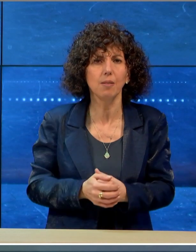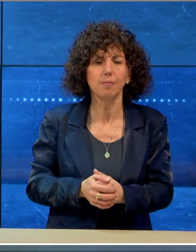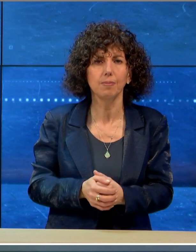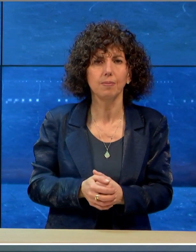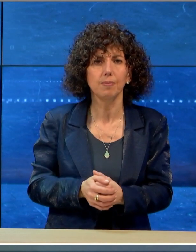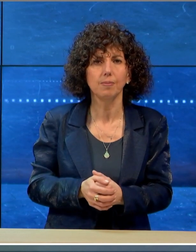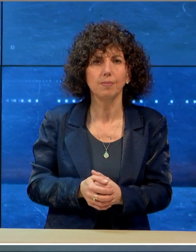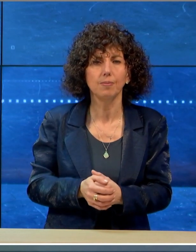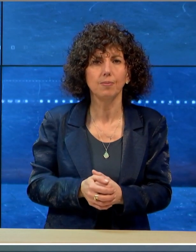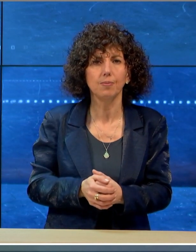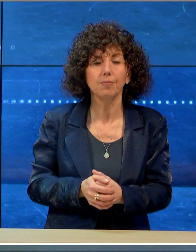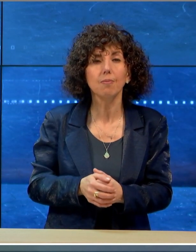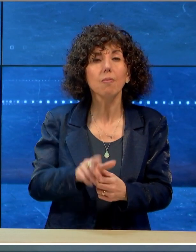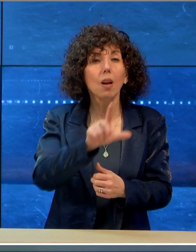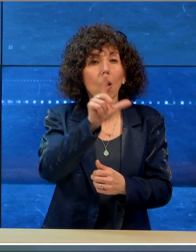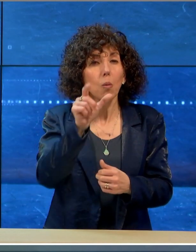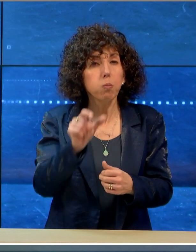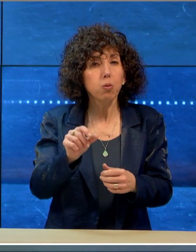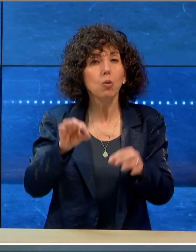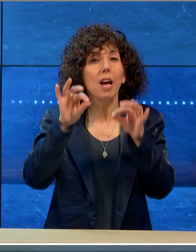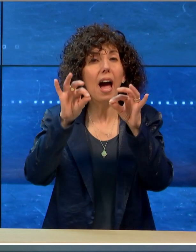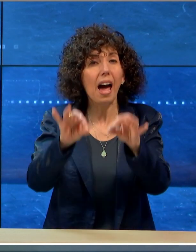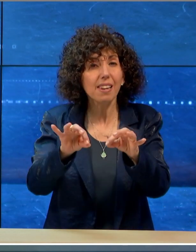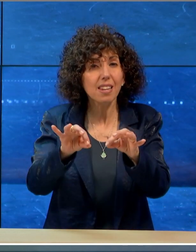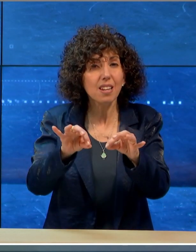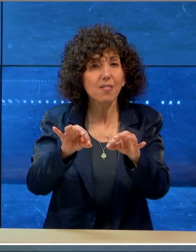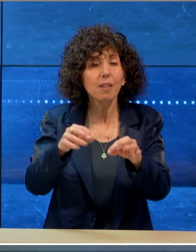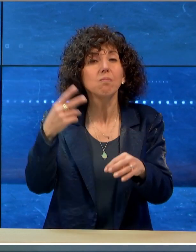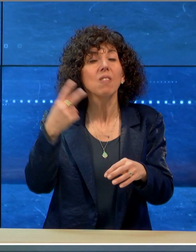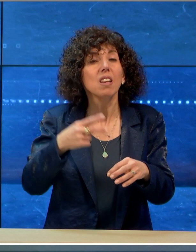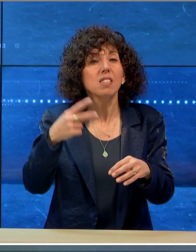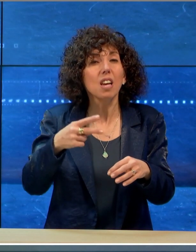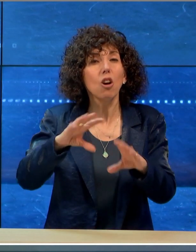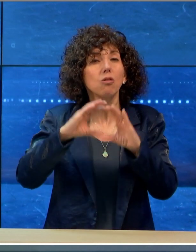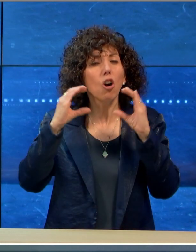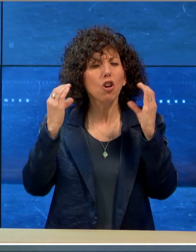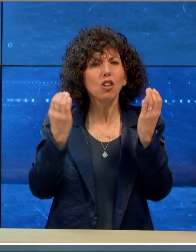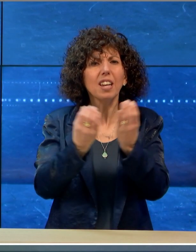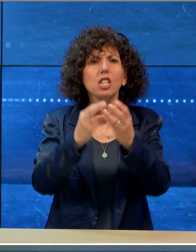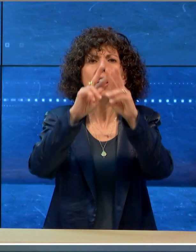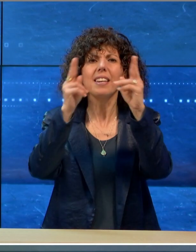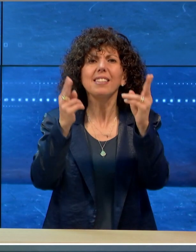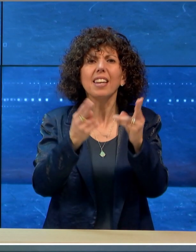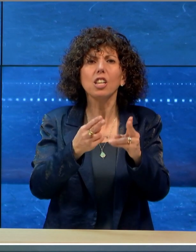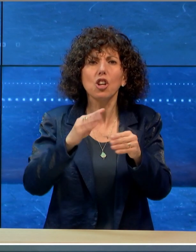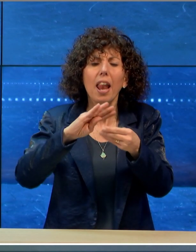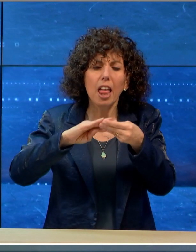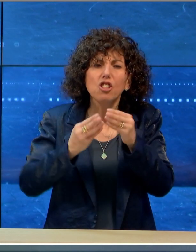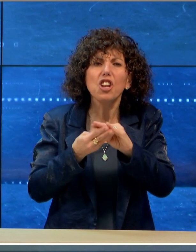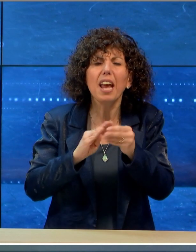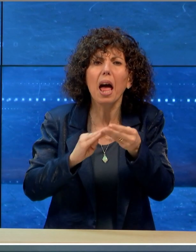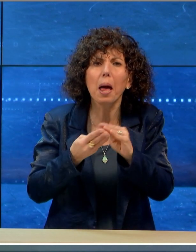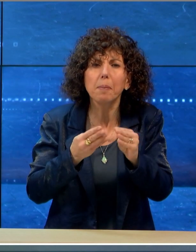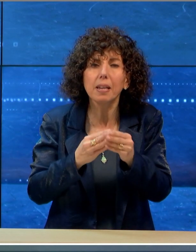salentina arriva in Puglia il secondo congresso internazionale della ceramica da Lecce